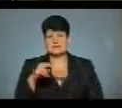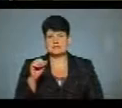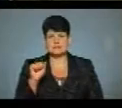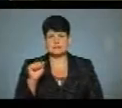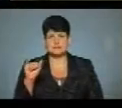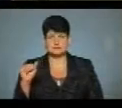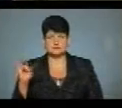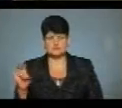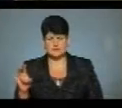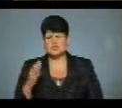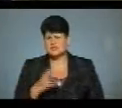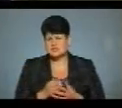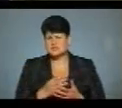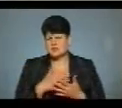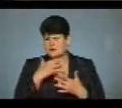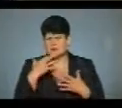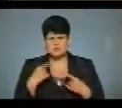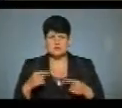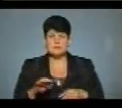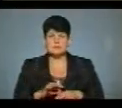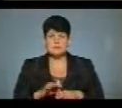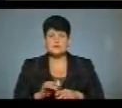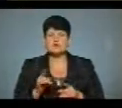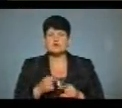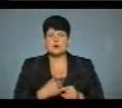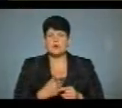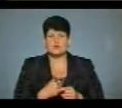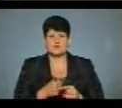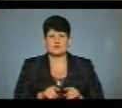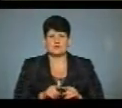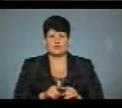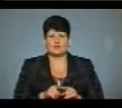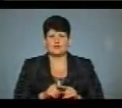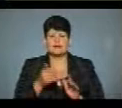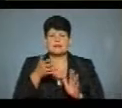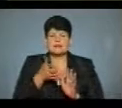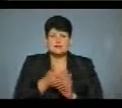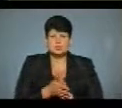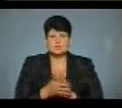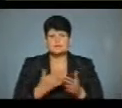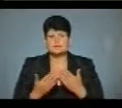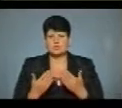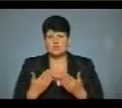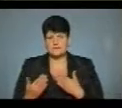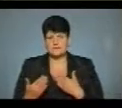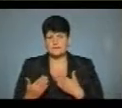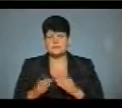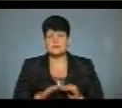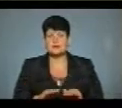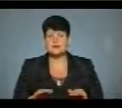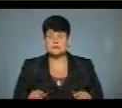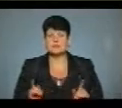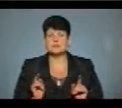але насправді є ще досить багато супутніх захворювань. Чому я хочу такої, наприклад, інклюзії, спілкування з звичайними нормотиповими дітками? Тому